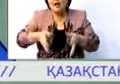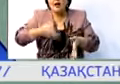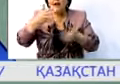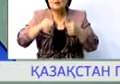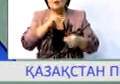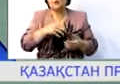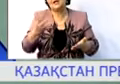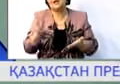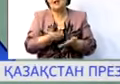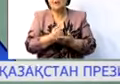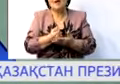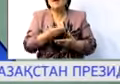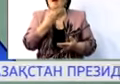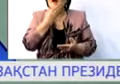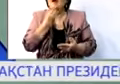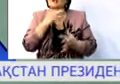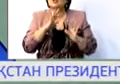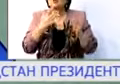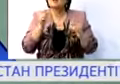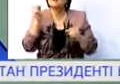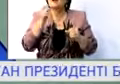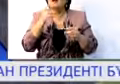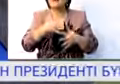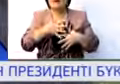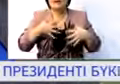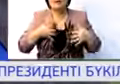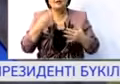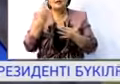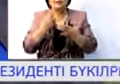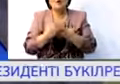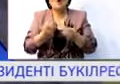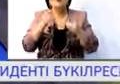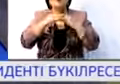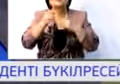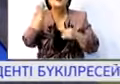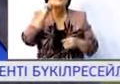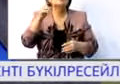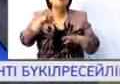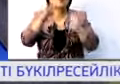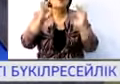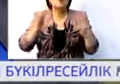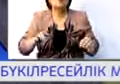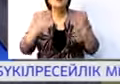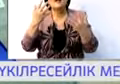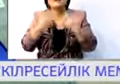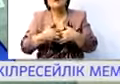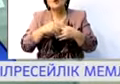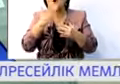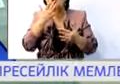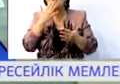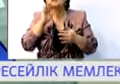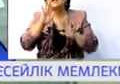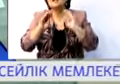жұмыстар кезінде табылған. Әшекей бұйымда аңдық стильдің үлгісі бар. Жалпы Ұлы даланың ежелгі өнер және технологиялар музейі